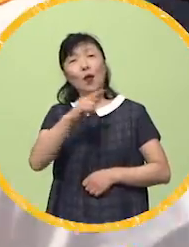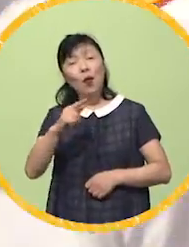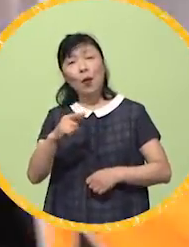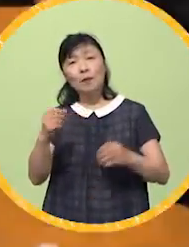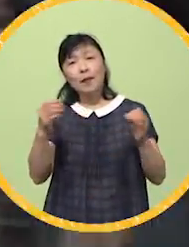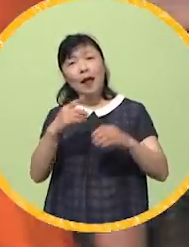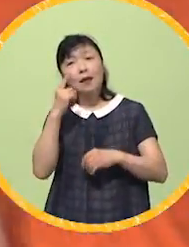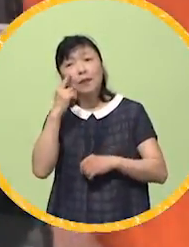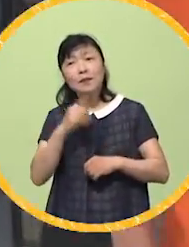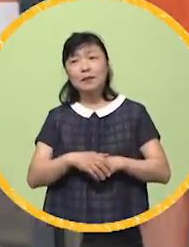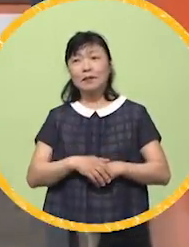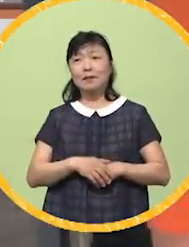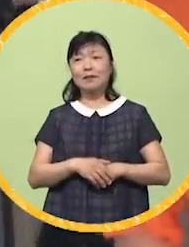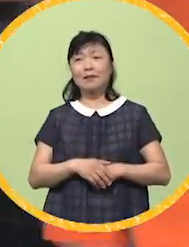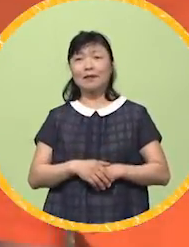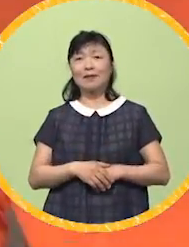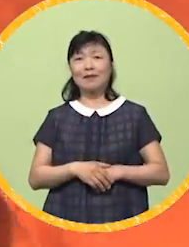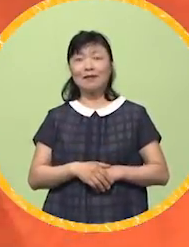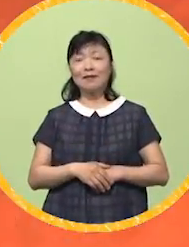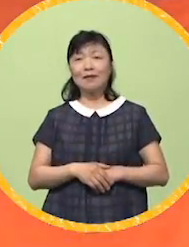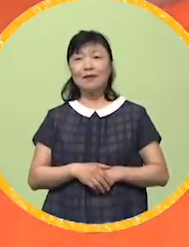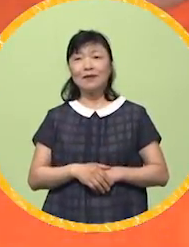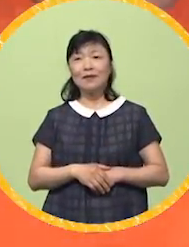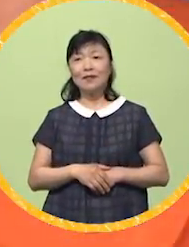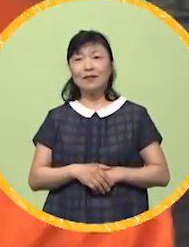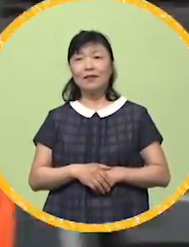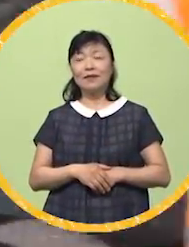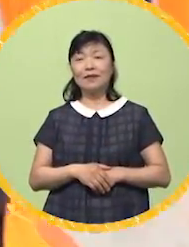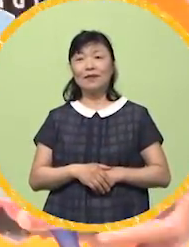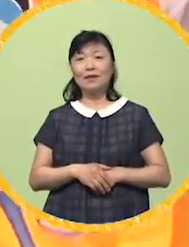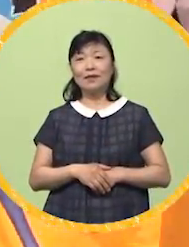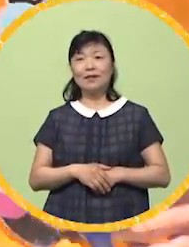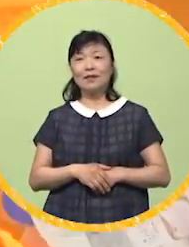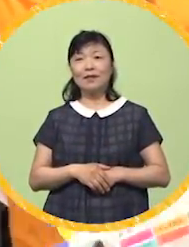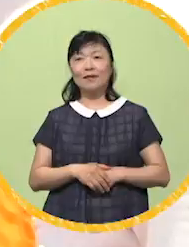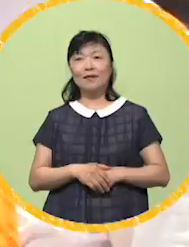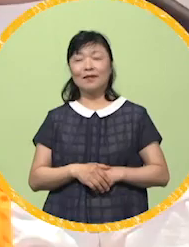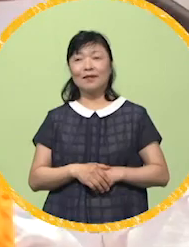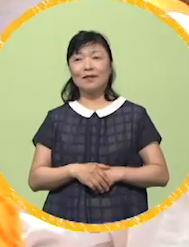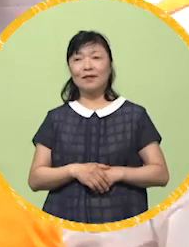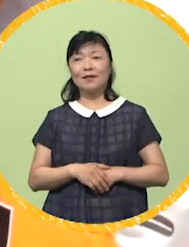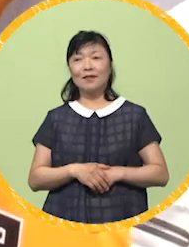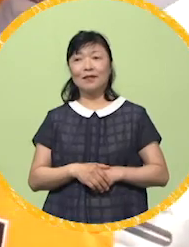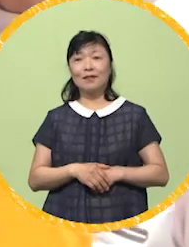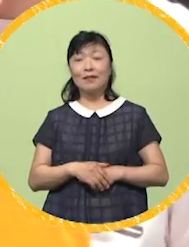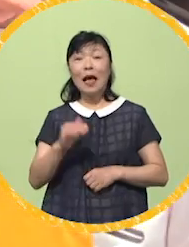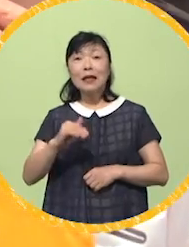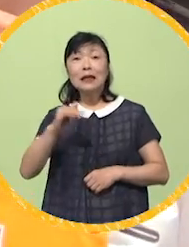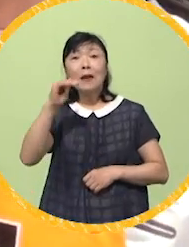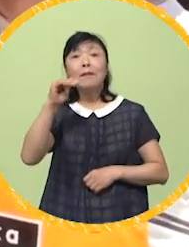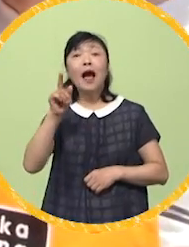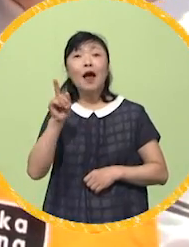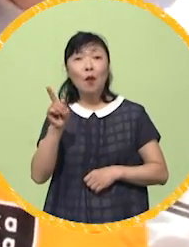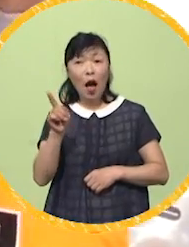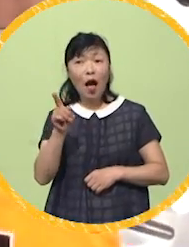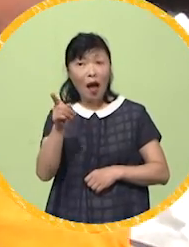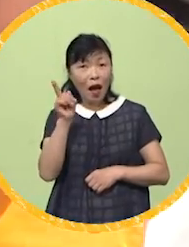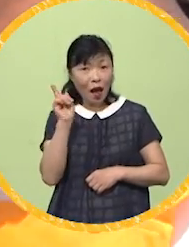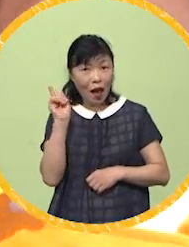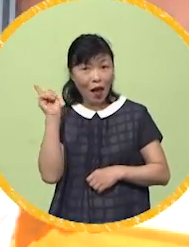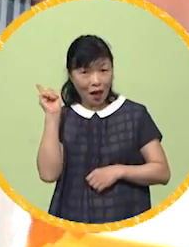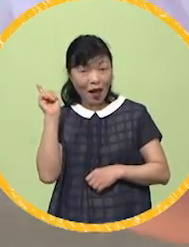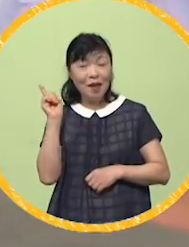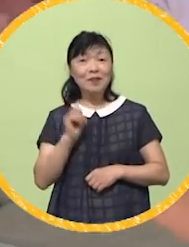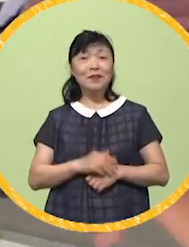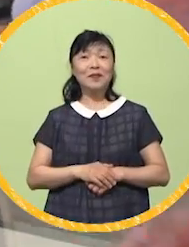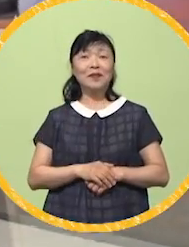そうさ、確かに。ちょ、来いよ。 来てよ。 ちょっと、 なんか。 サポートしてい い。先輩3人とも。 話を聞くと、こちらの